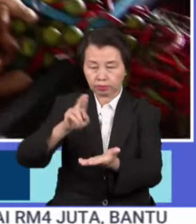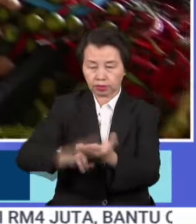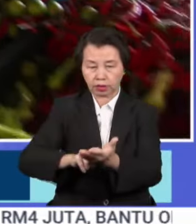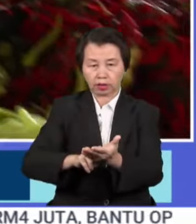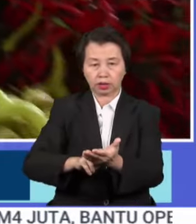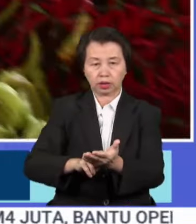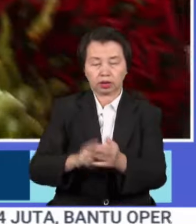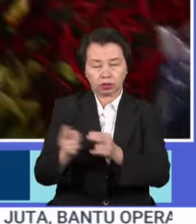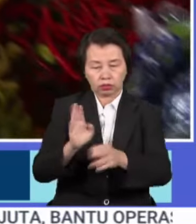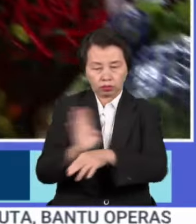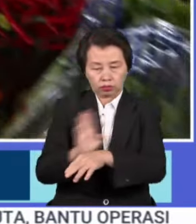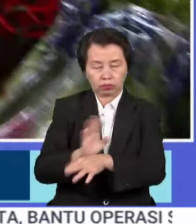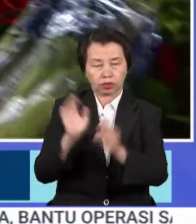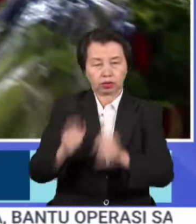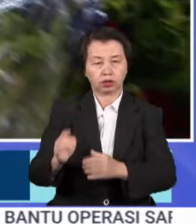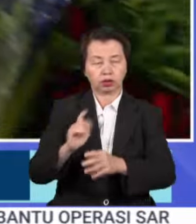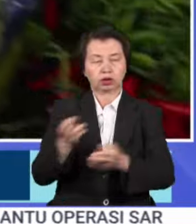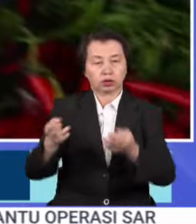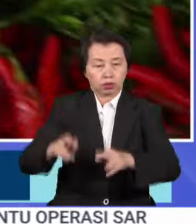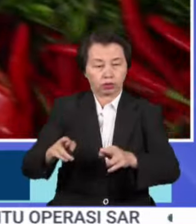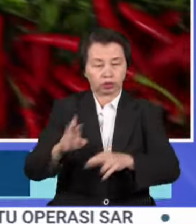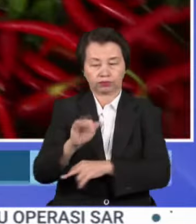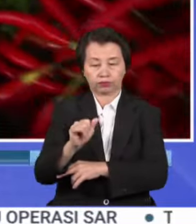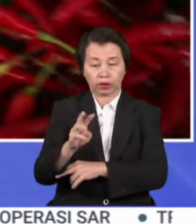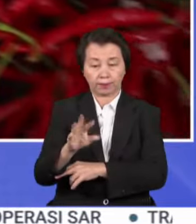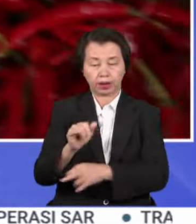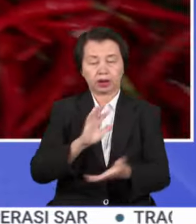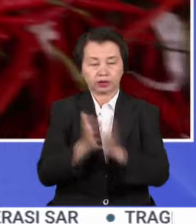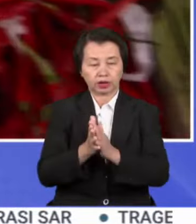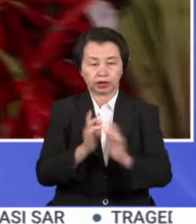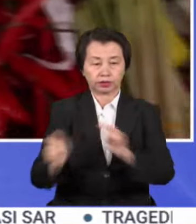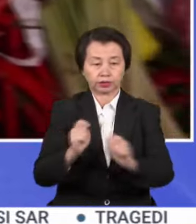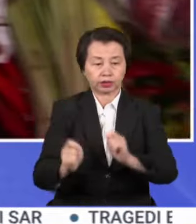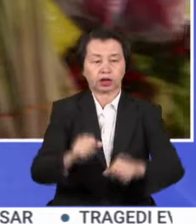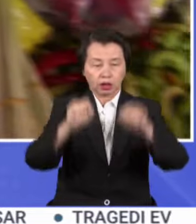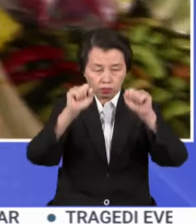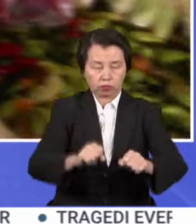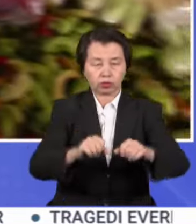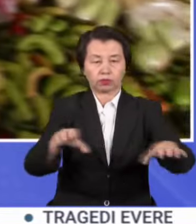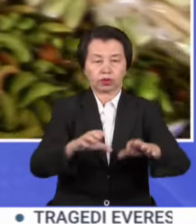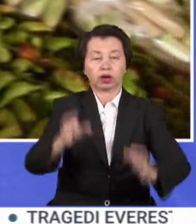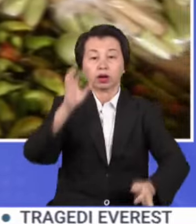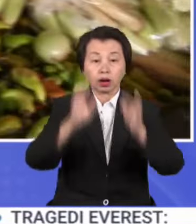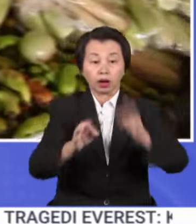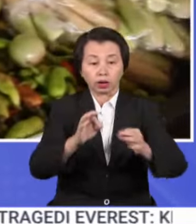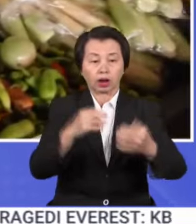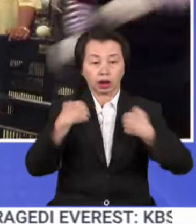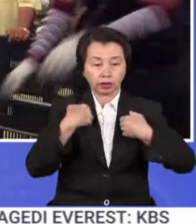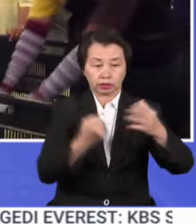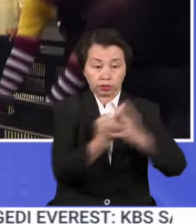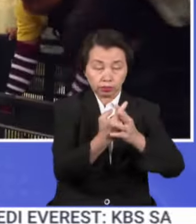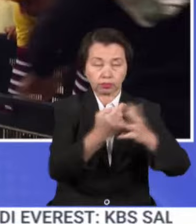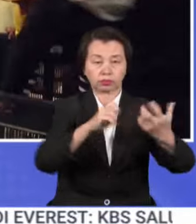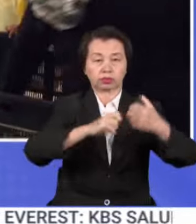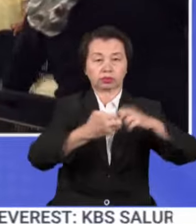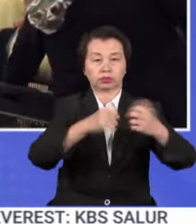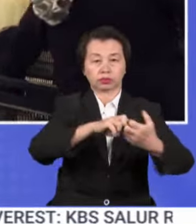menerusi usahawan ladang kontrak Fama supaya tindakan sewajarnya dapat diambil jika terkesan.